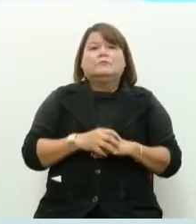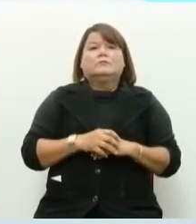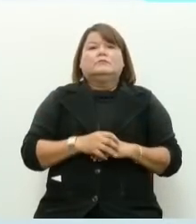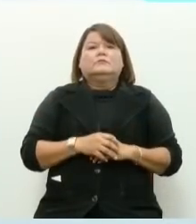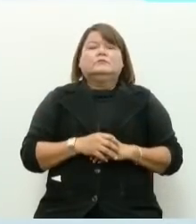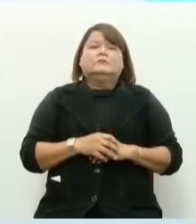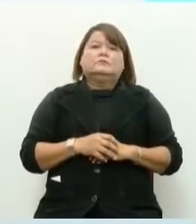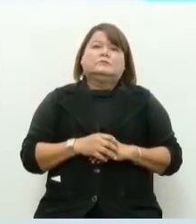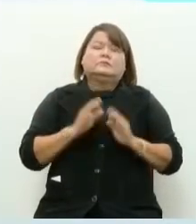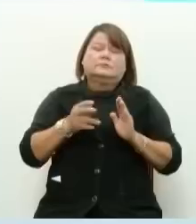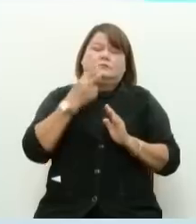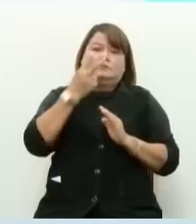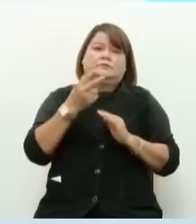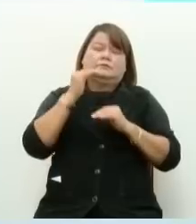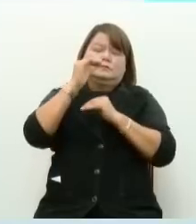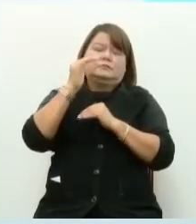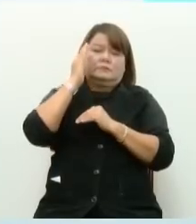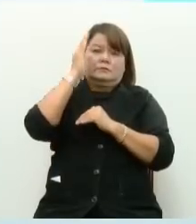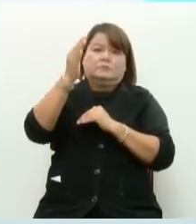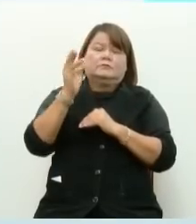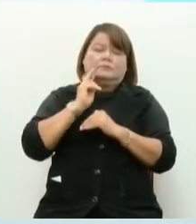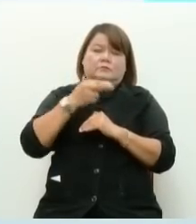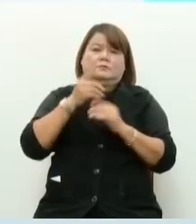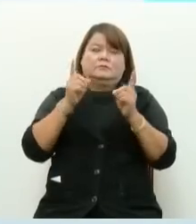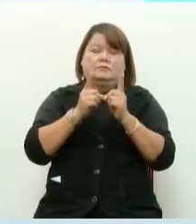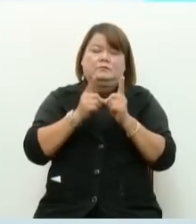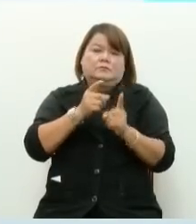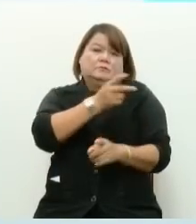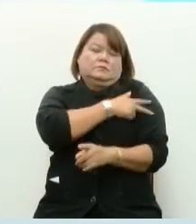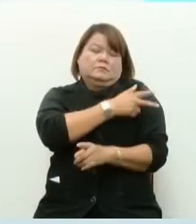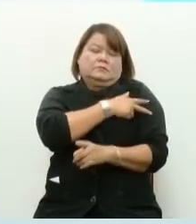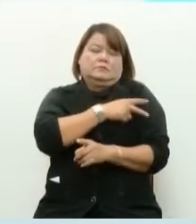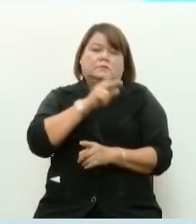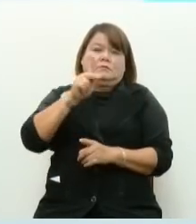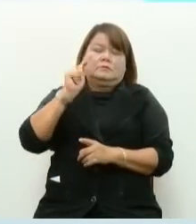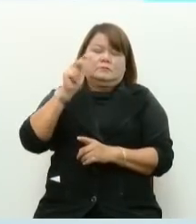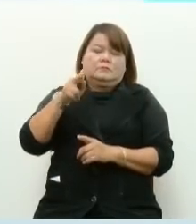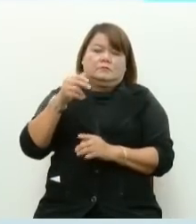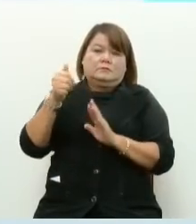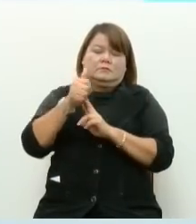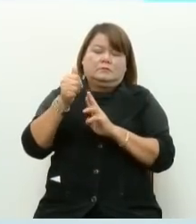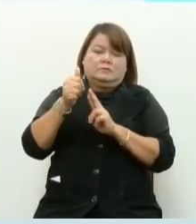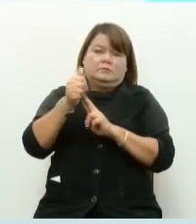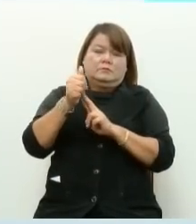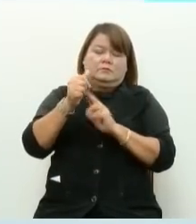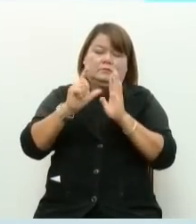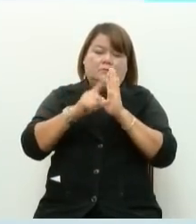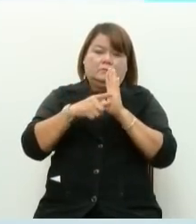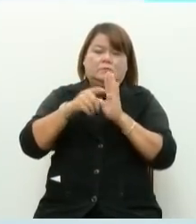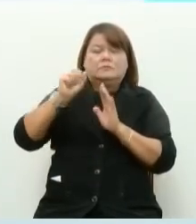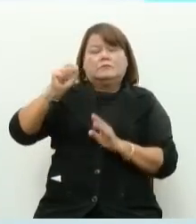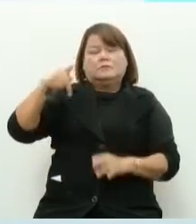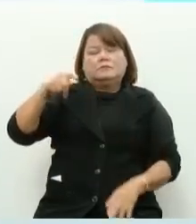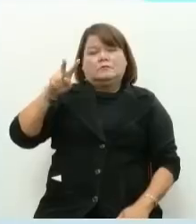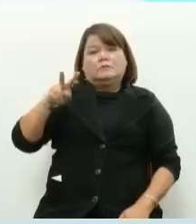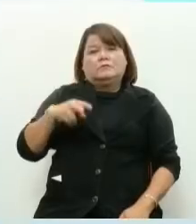คะท่านผู้ชมทุกท่านค่ะในช่วงต่อไปเราจะได้พบกับท่านดร.เกตทิพย์สุภาวานิชท่านรองเลขาธิการคณะกรรมการการศึกษาขั้นพื้นฐ